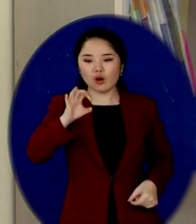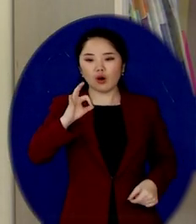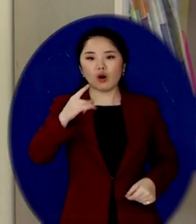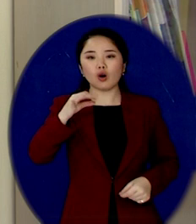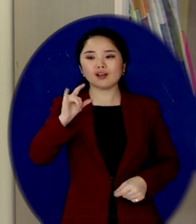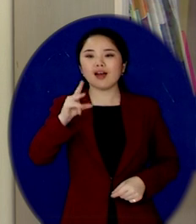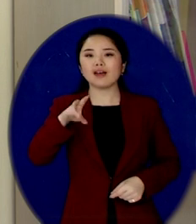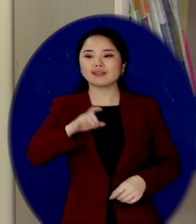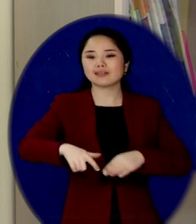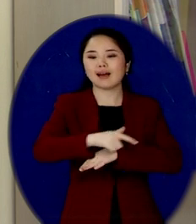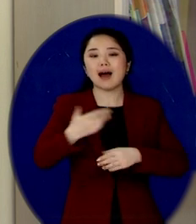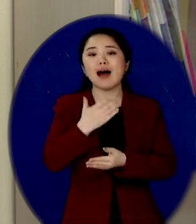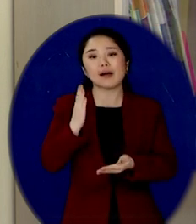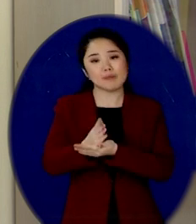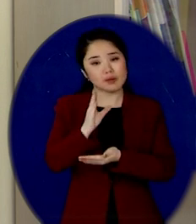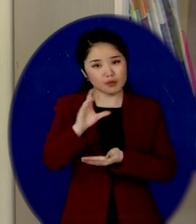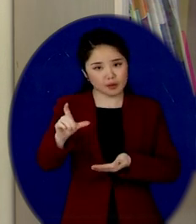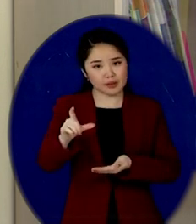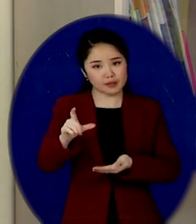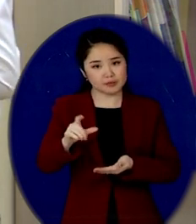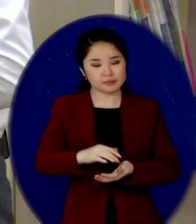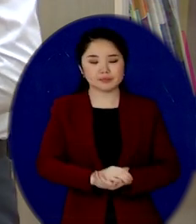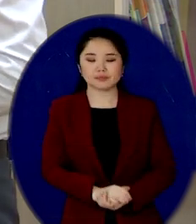элсийг аль хавьд байрлуулах вэ?